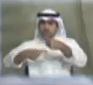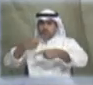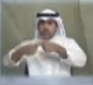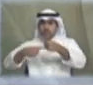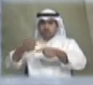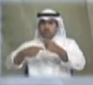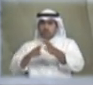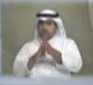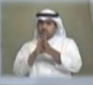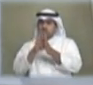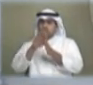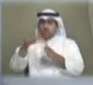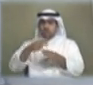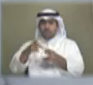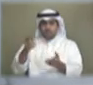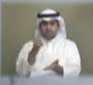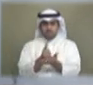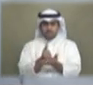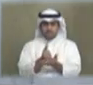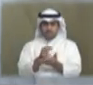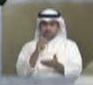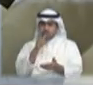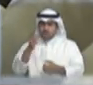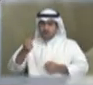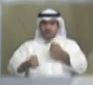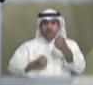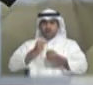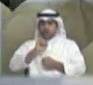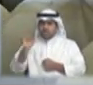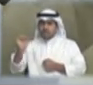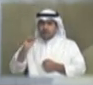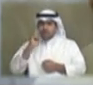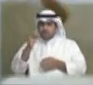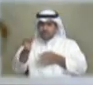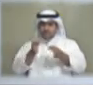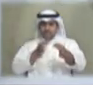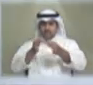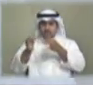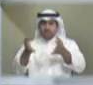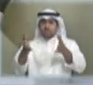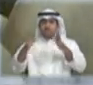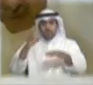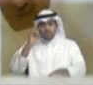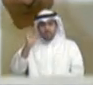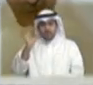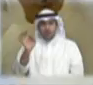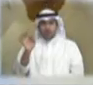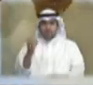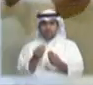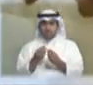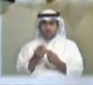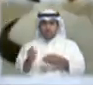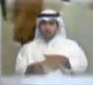المتميزين. وتعتبر نشاطات الفقيد في المجالات السياسية كبيرة، فقد تخللت في العديد من